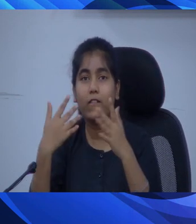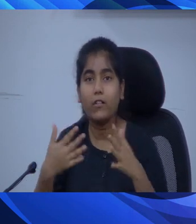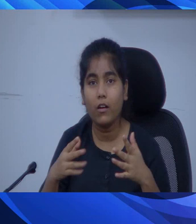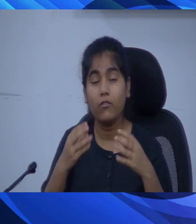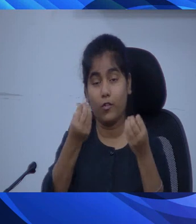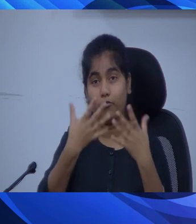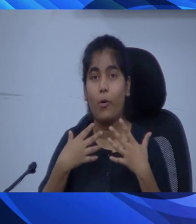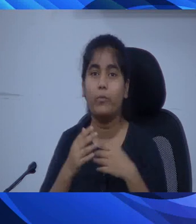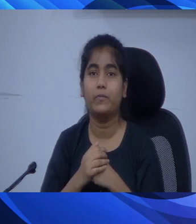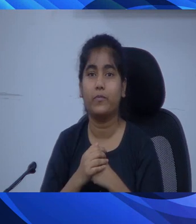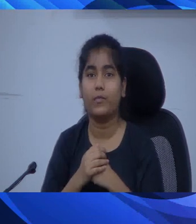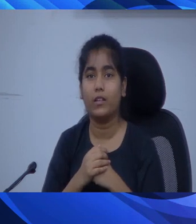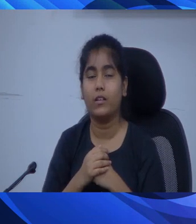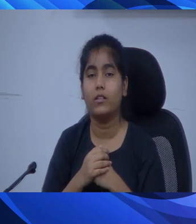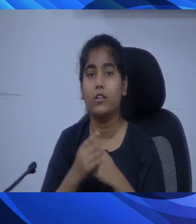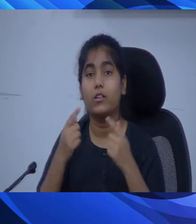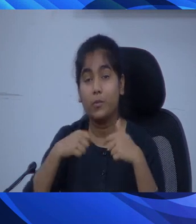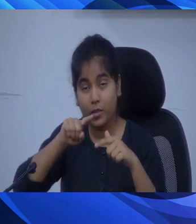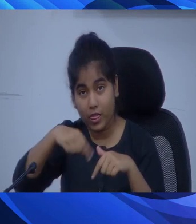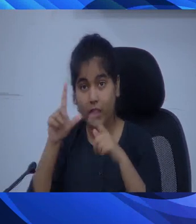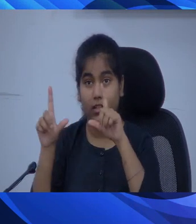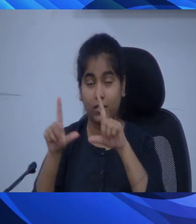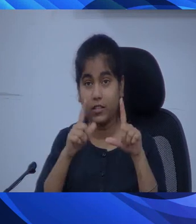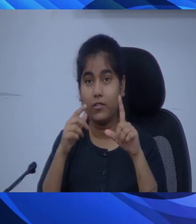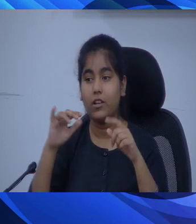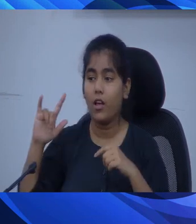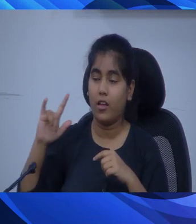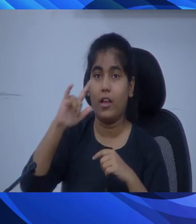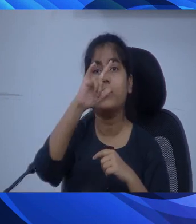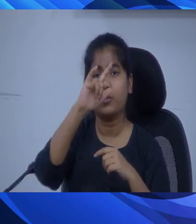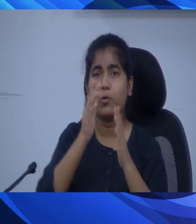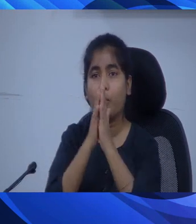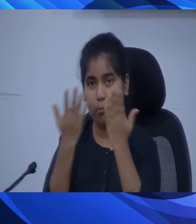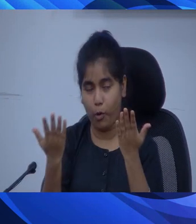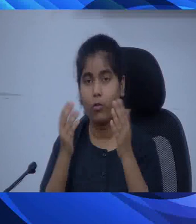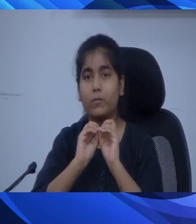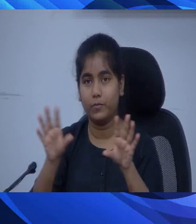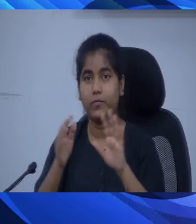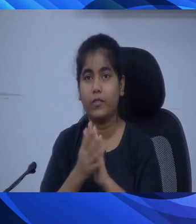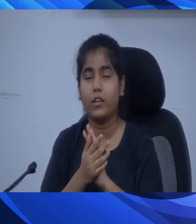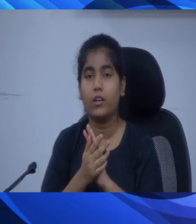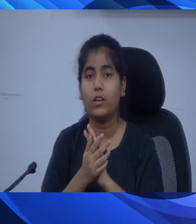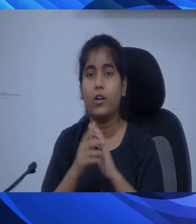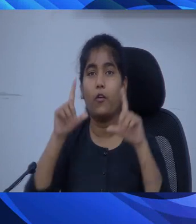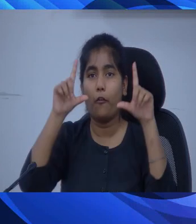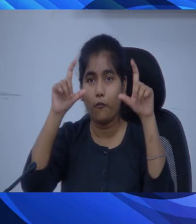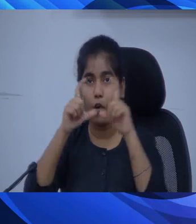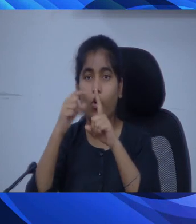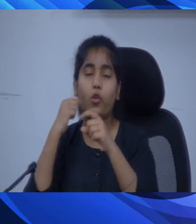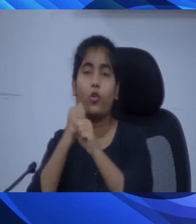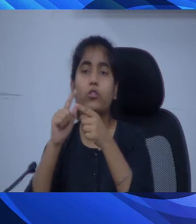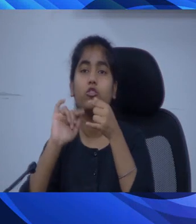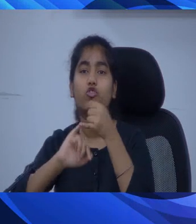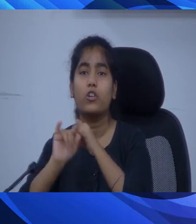कैसे कैसे सुगम्यता बढ़ती जा रही है। और इसी तरह से हमारी अगली इस सीरीज़ में एयरपोर्ट्स के ऊपर में किताब आएगी, एंड हम एक फोटो डाइजेस्ट ऑफ सीरीज़